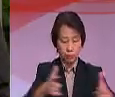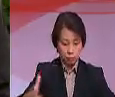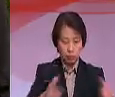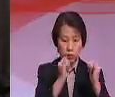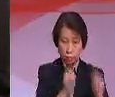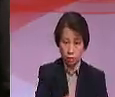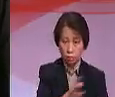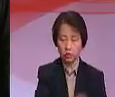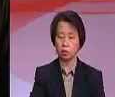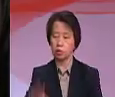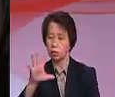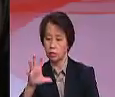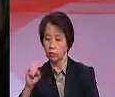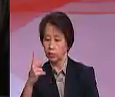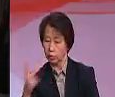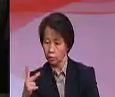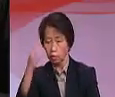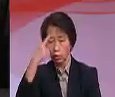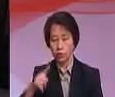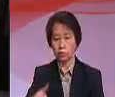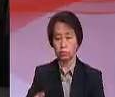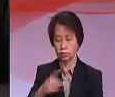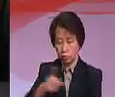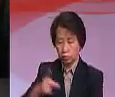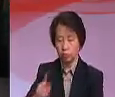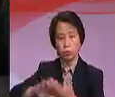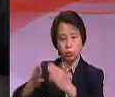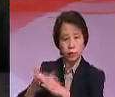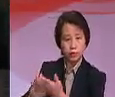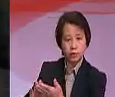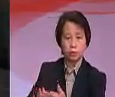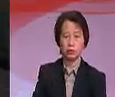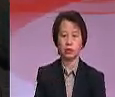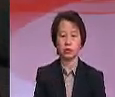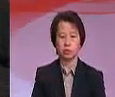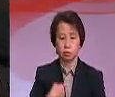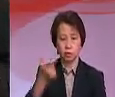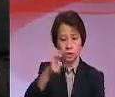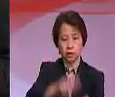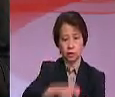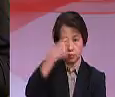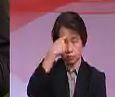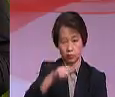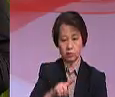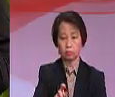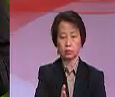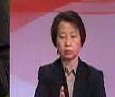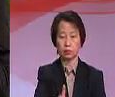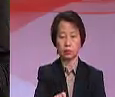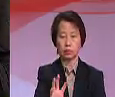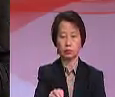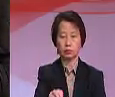individu manakala RM50,000 untuk kebun komuniti. Nur Fizawati Zainal, Berita RTM.